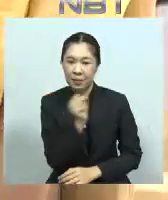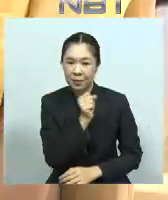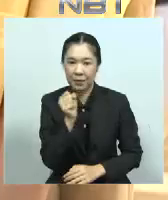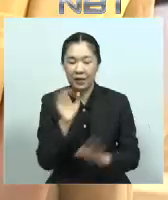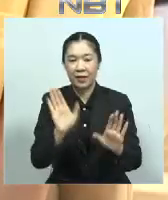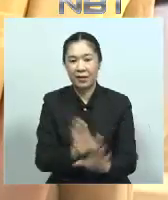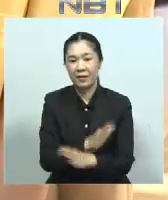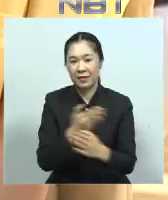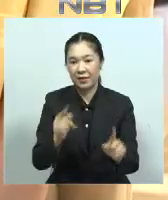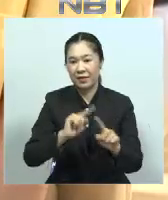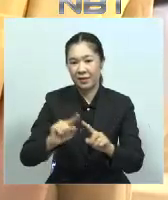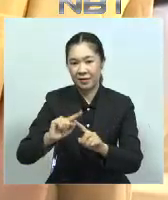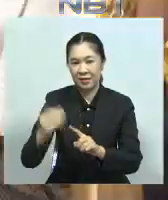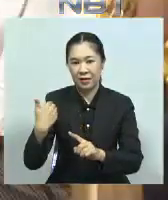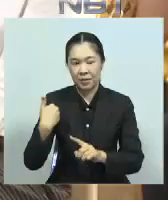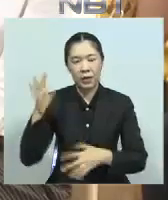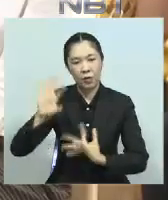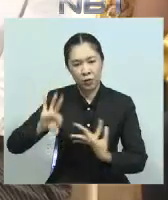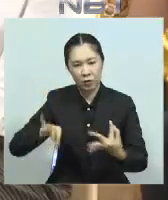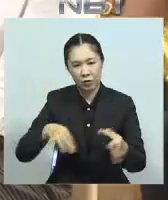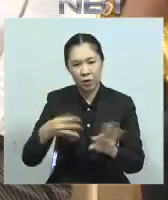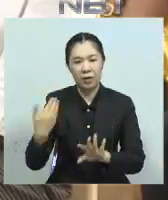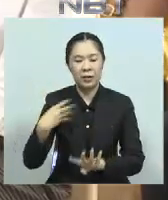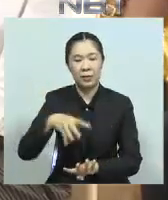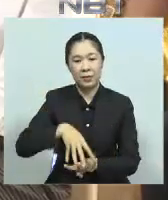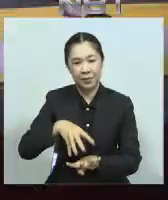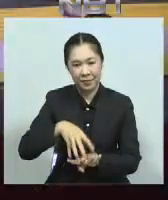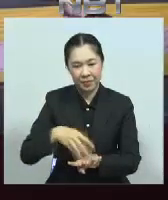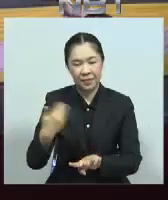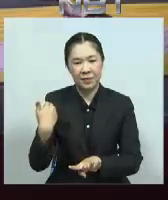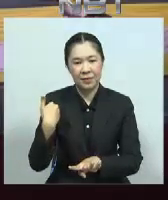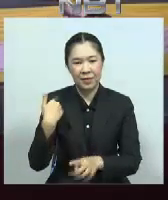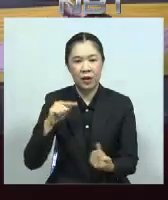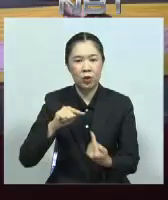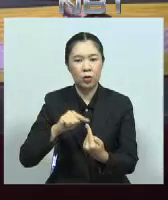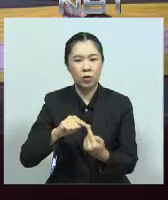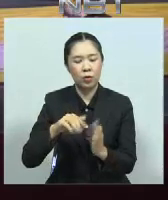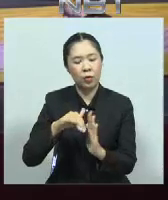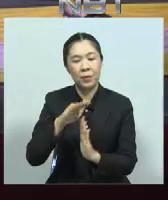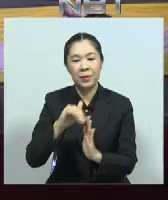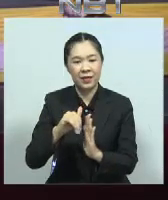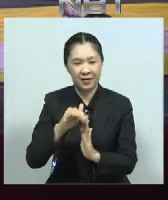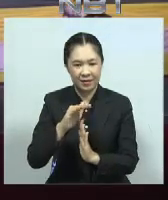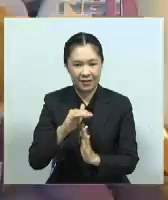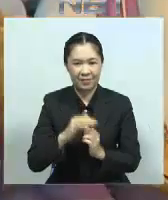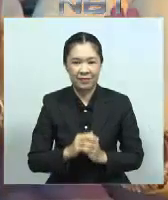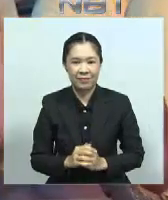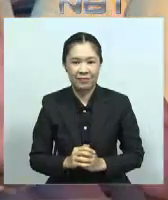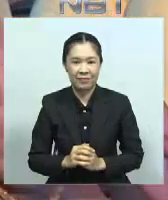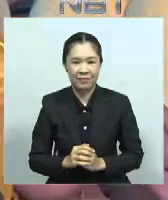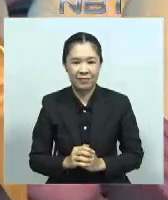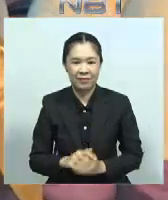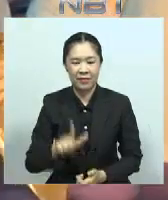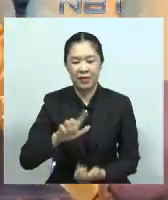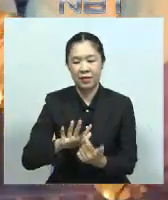กหลายชุดค่ะอาทิฟ้อนสาวไหมฟ้อนทีฟ้อนผางอรุณเบิดฟ้า5เชียงชุดฟ้อนลาวด